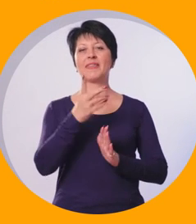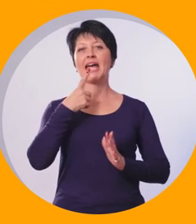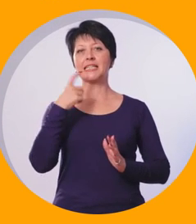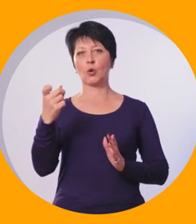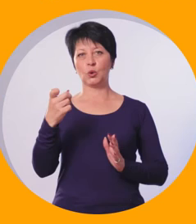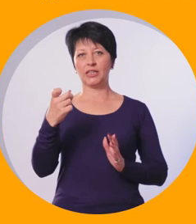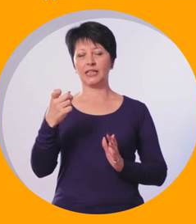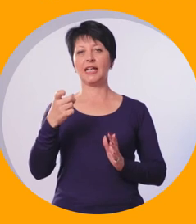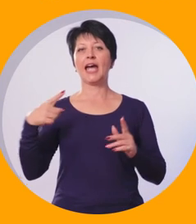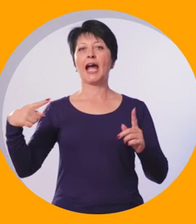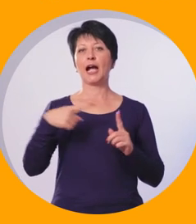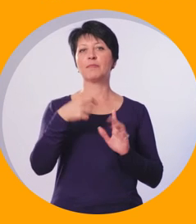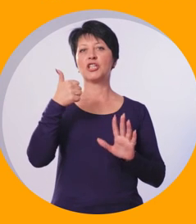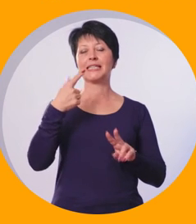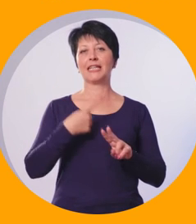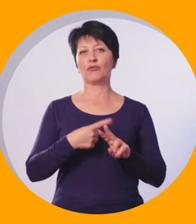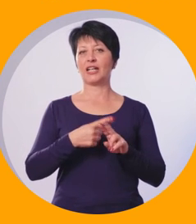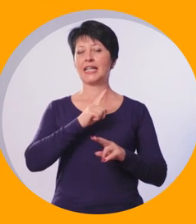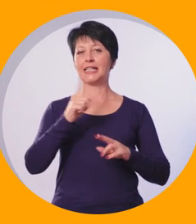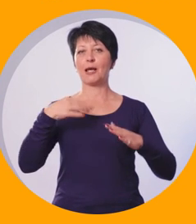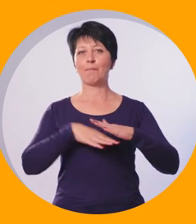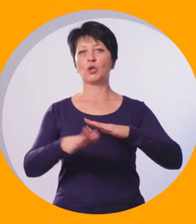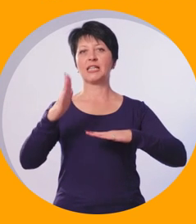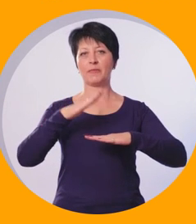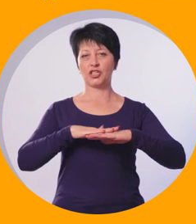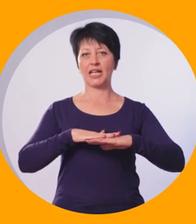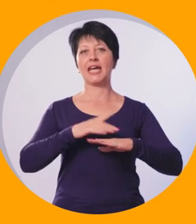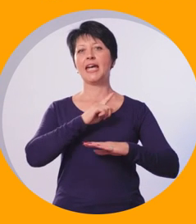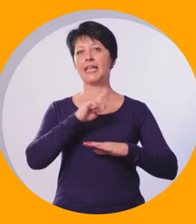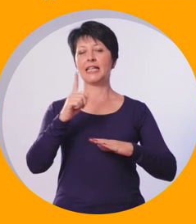навършили 18 години към 6 ноември, не са поставени под запрещение, не